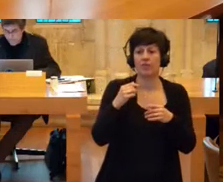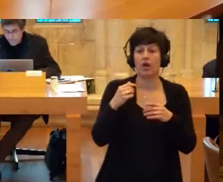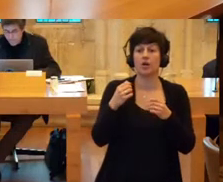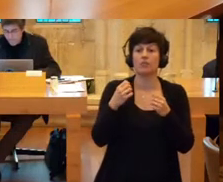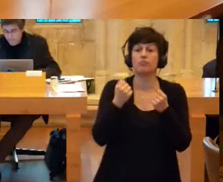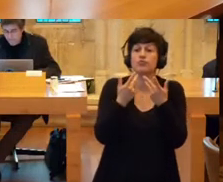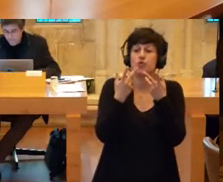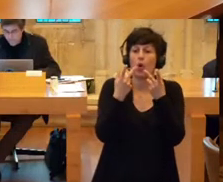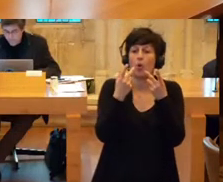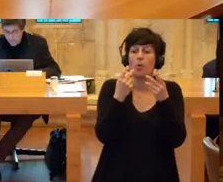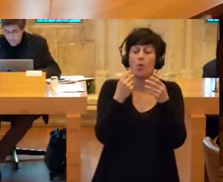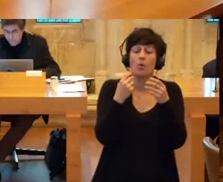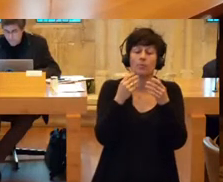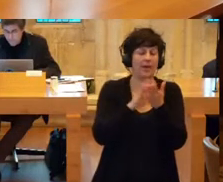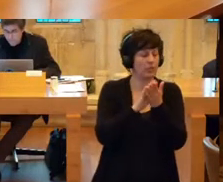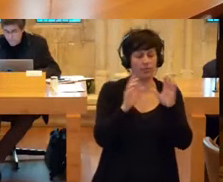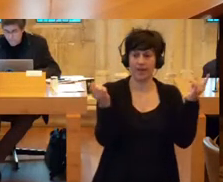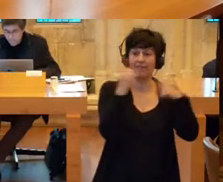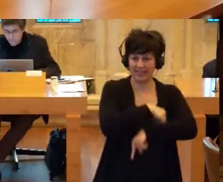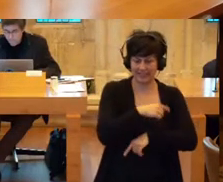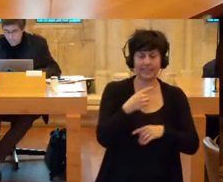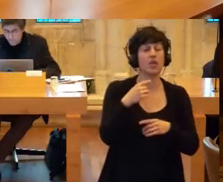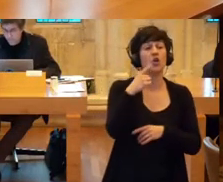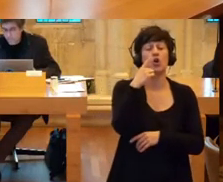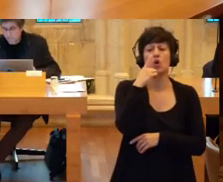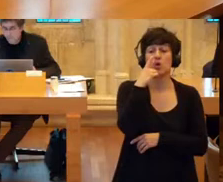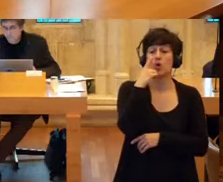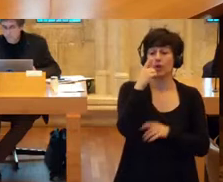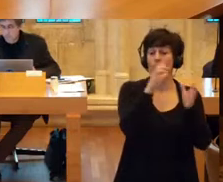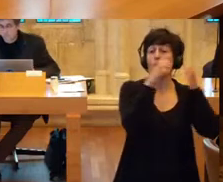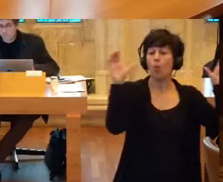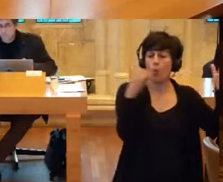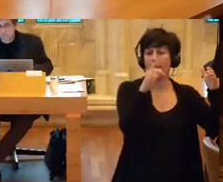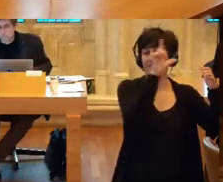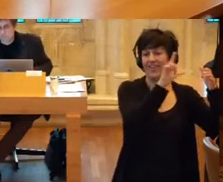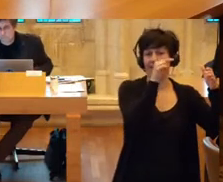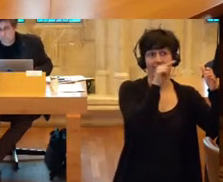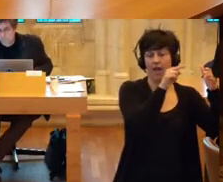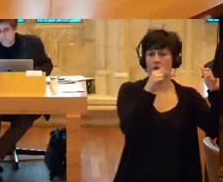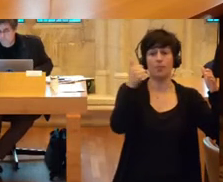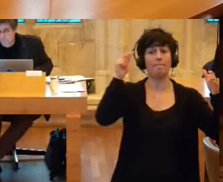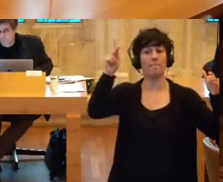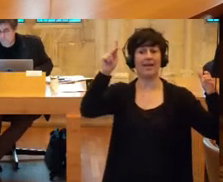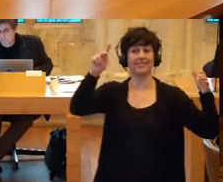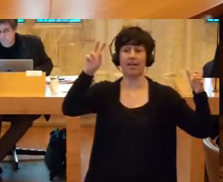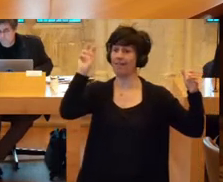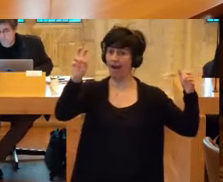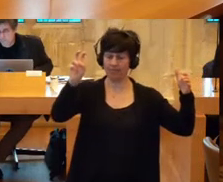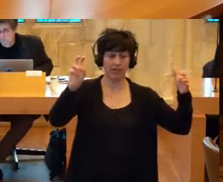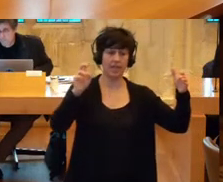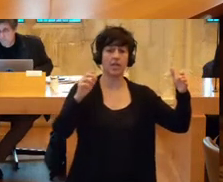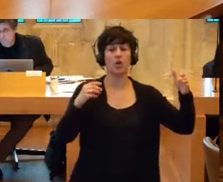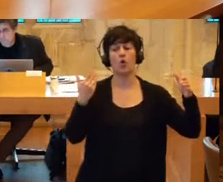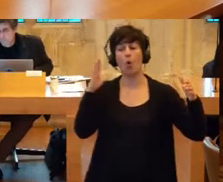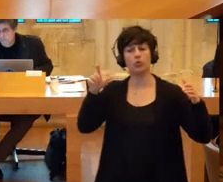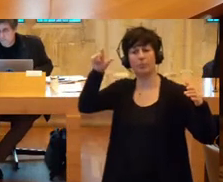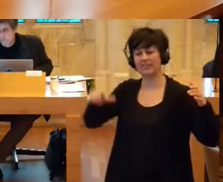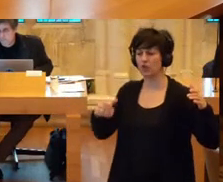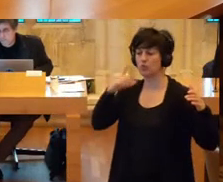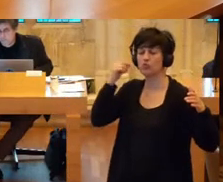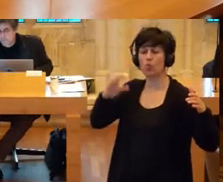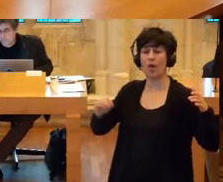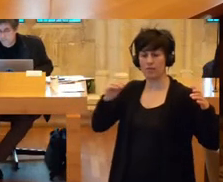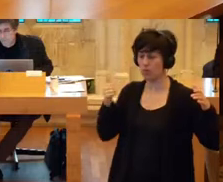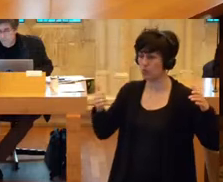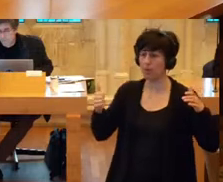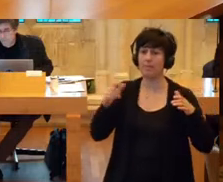différents magasins. Alors, autre élément rassurant, le magasin de Caen fait partie de ceux qui sont les plus performants, ce qui n'est pas le cas de tous